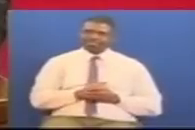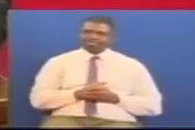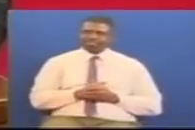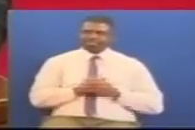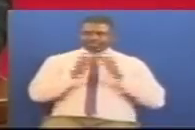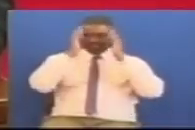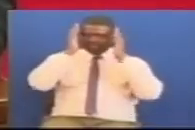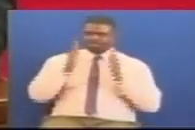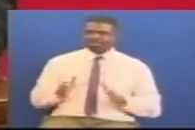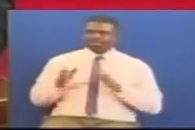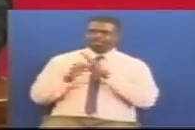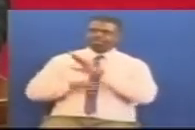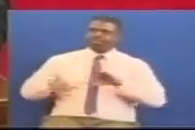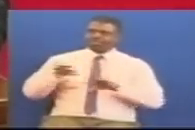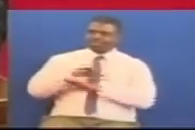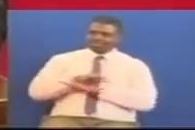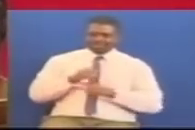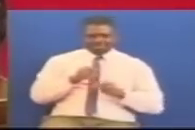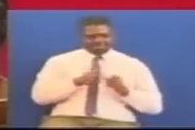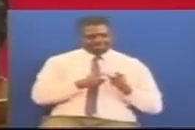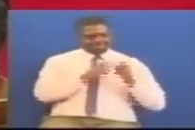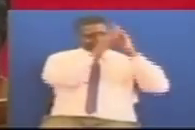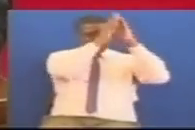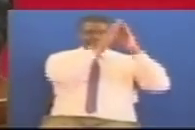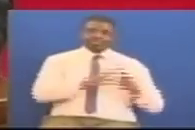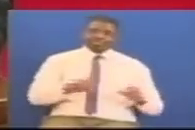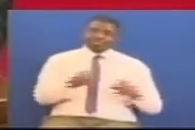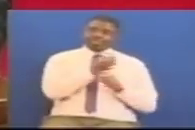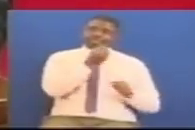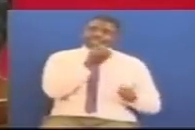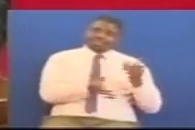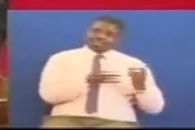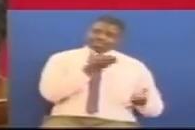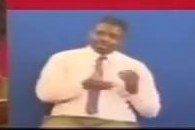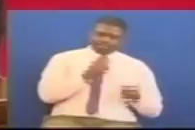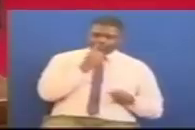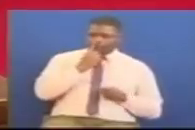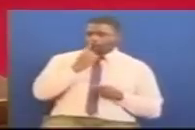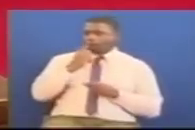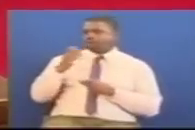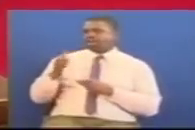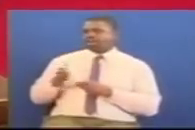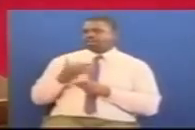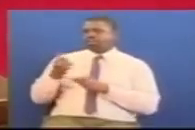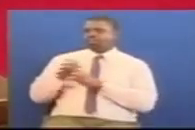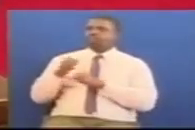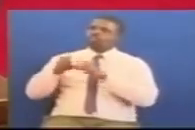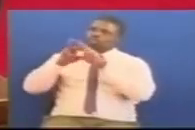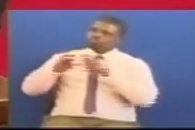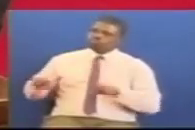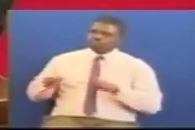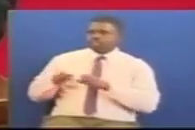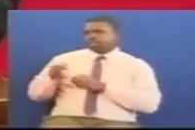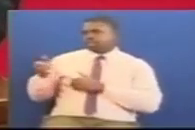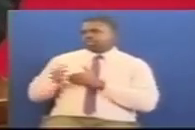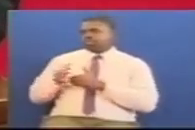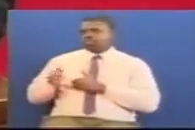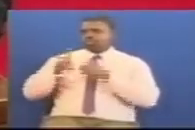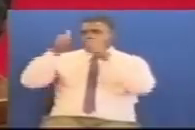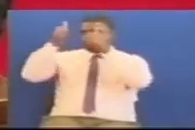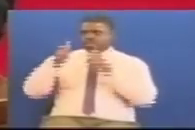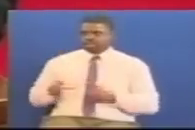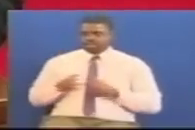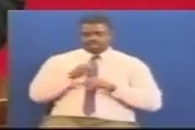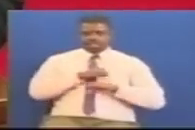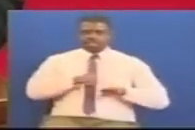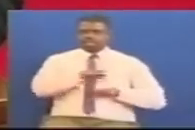Mheshimiwa mwenyekiti, eneo la Bezi tumekwishafanya tathmini, tumekwishatuma mafundi na wataalamu kwa ajili ya ukaguzi. Hivi karibuni tutatangaza tenda na kisiwa